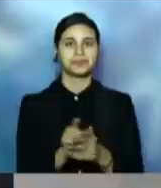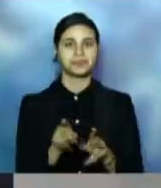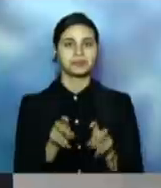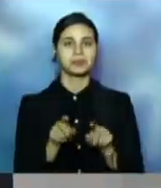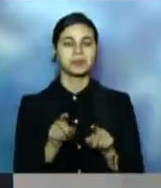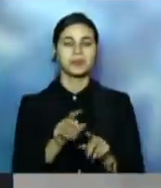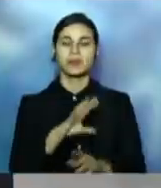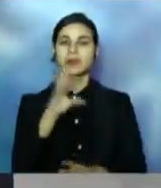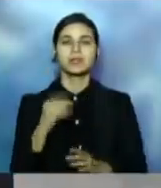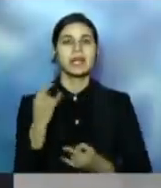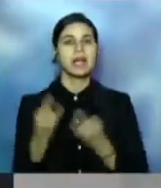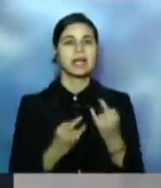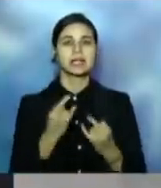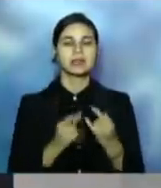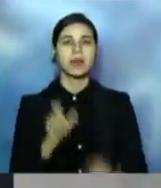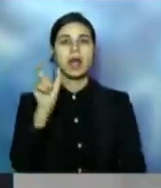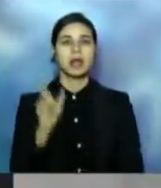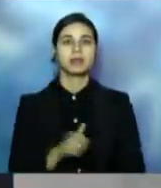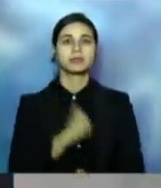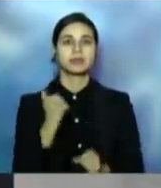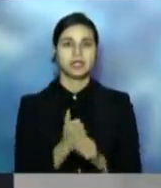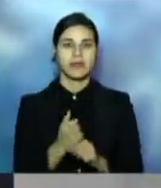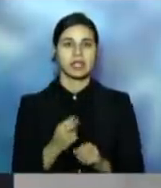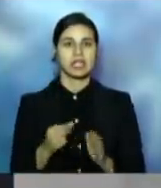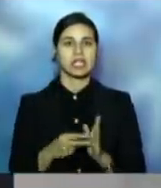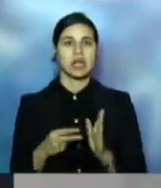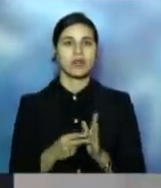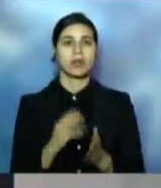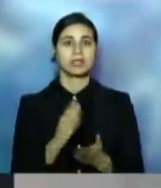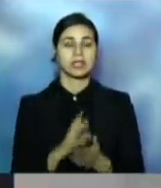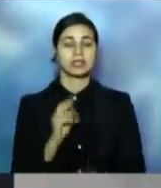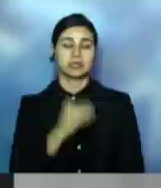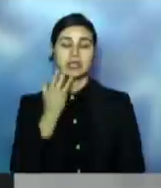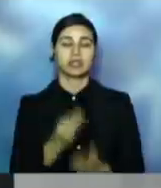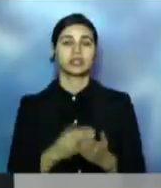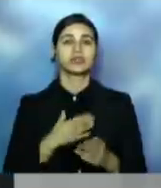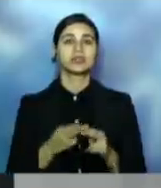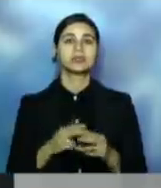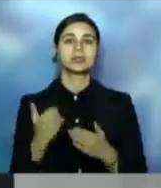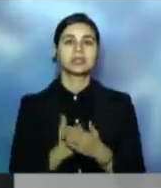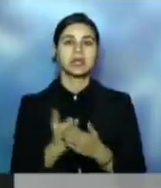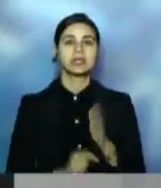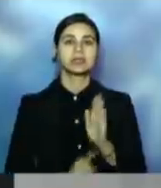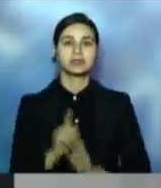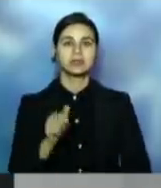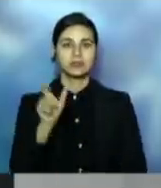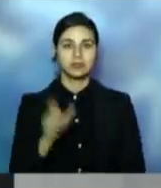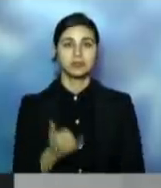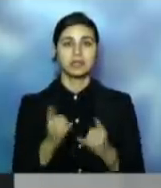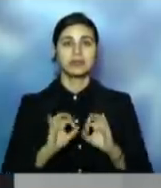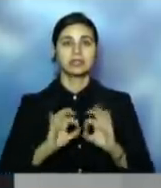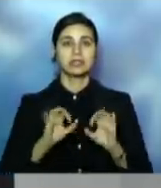კონცეფცია მთლიანად ადამიანზე, როგორც მთავარ ღირებულებაზე დგას. ამიტომ ჩვენ იმ სიახლით დავიწყებთ დღევანდელ